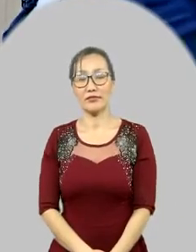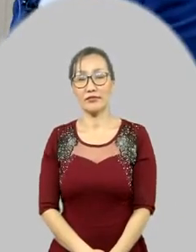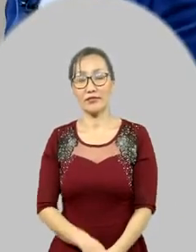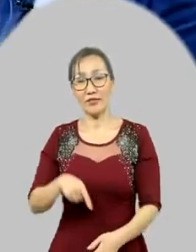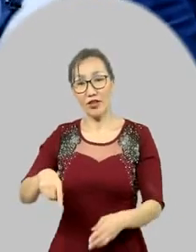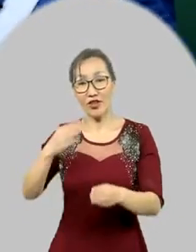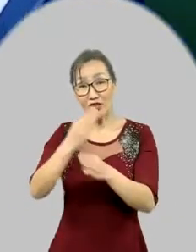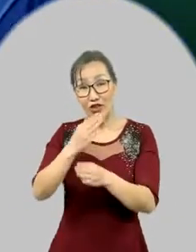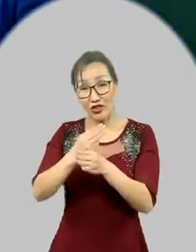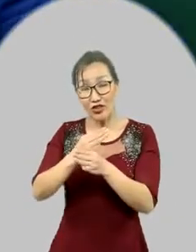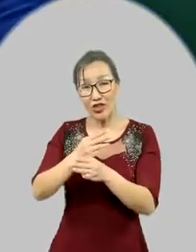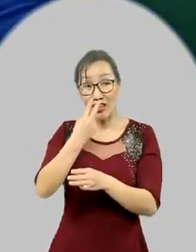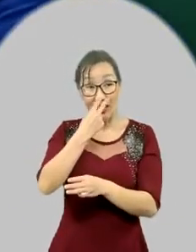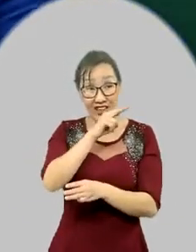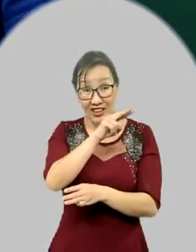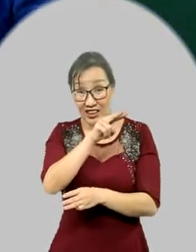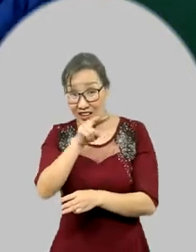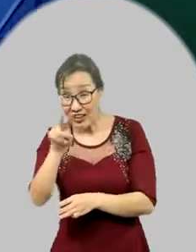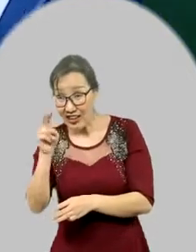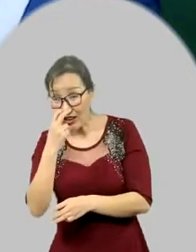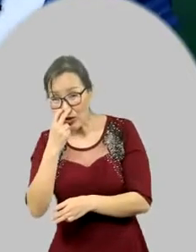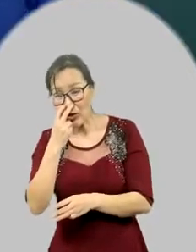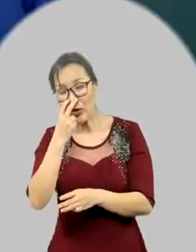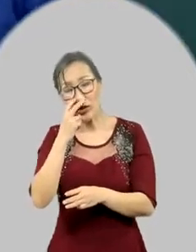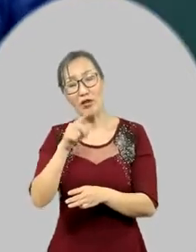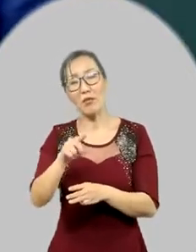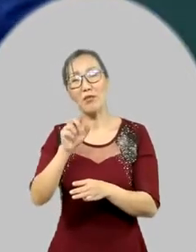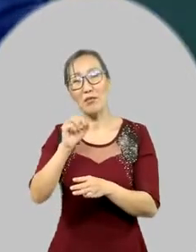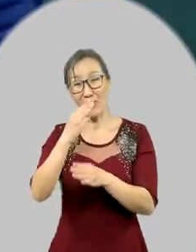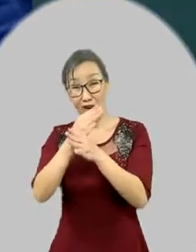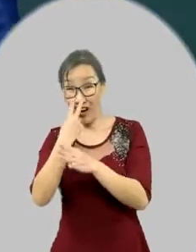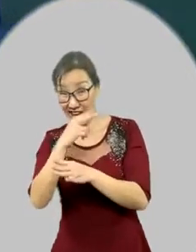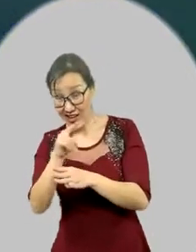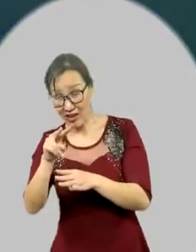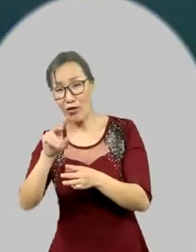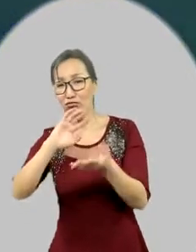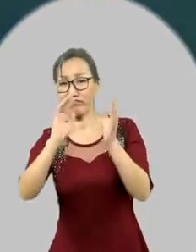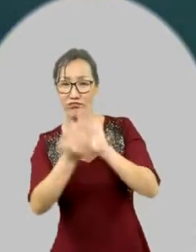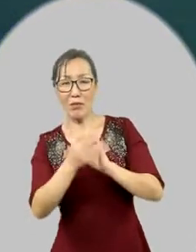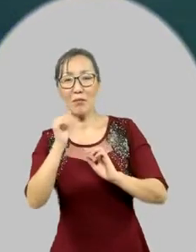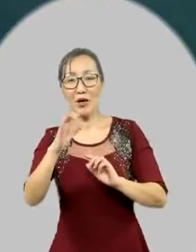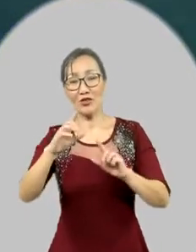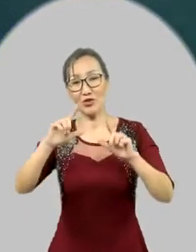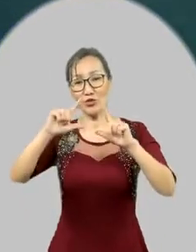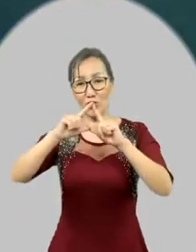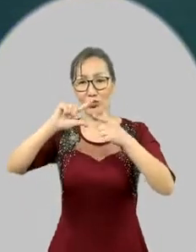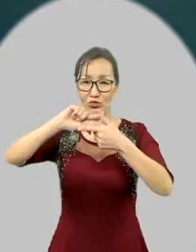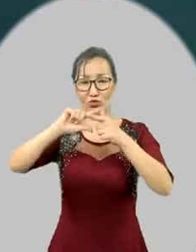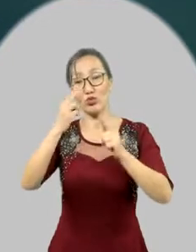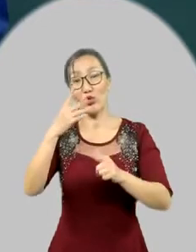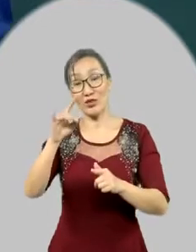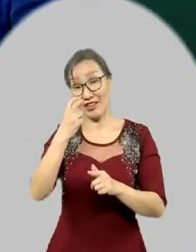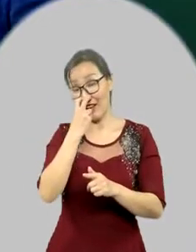За би тоон дээр зүй тогтол харахаас гадна дүрс ашиглаж зүй тогтлыг олж болно. За бүгдээ энэ дүрсүүдийг